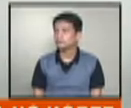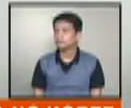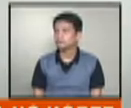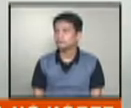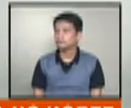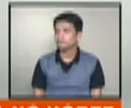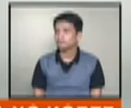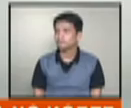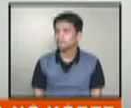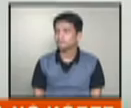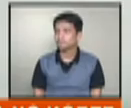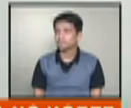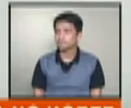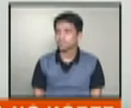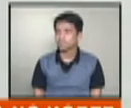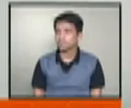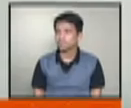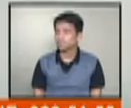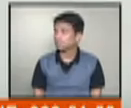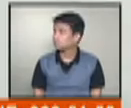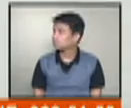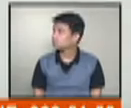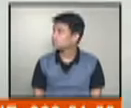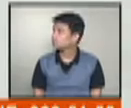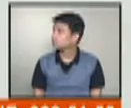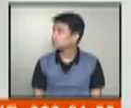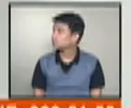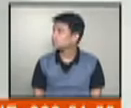nagpag-video. Ayan, ayan. Ayan.